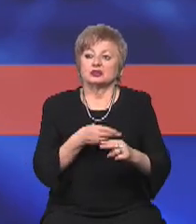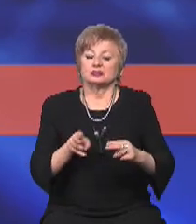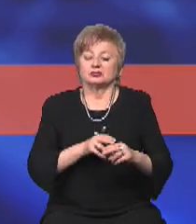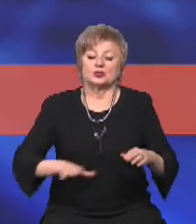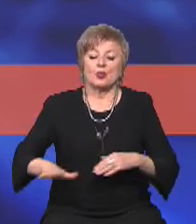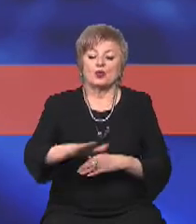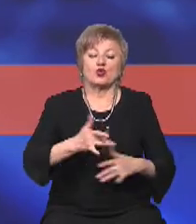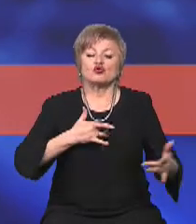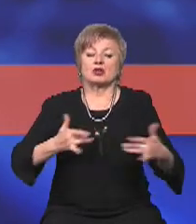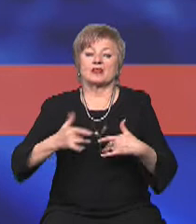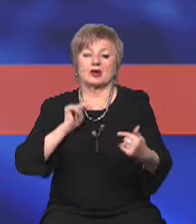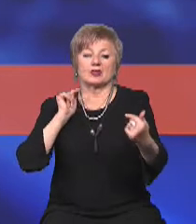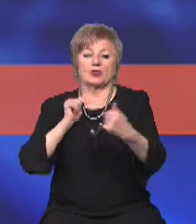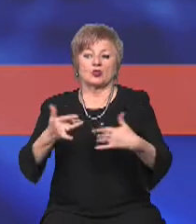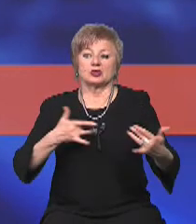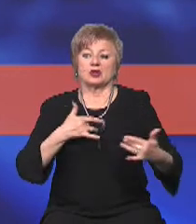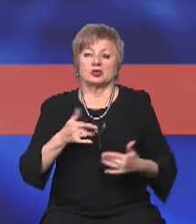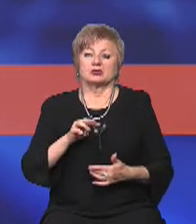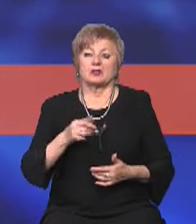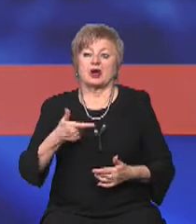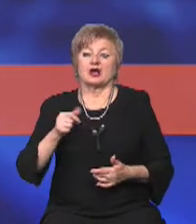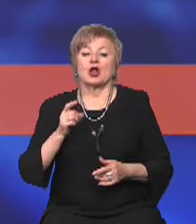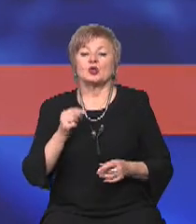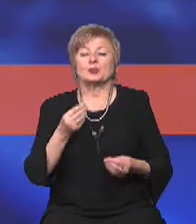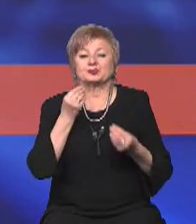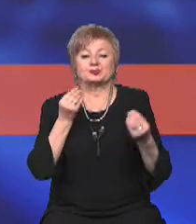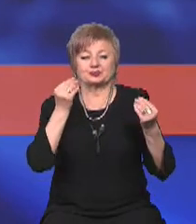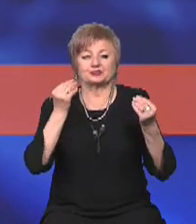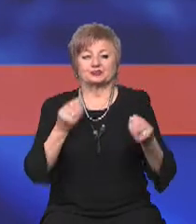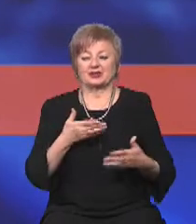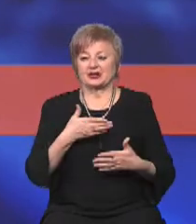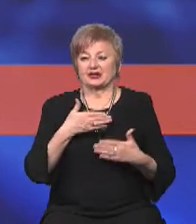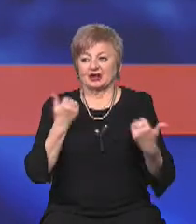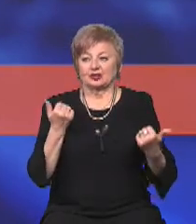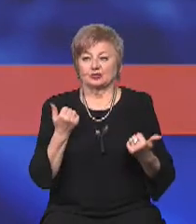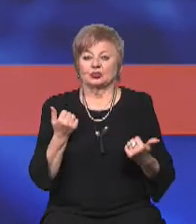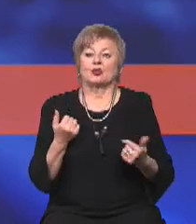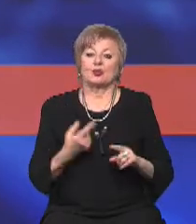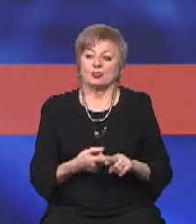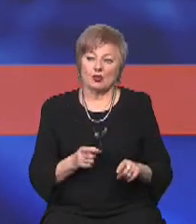площі театральної, але от немає якоїсь родзинки, знаєте, ну як для мене, як на мешканцю, то